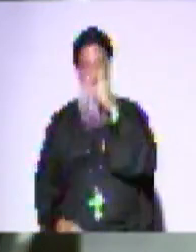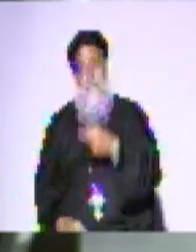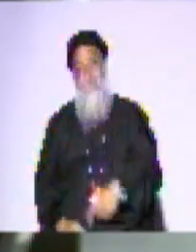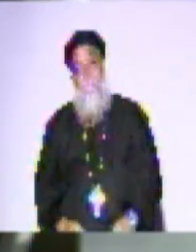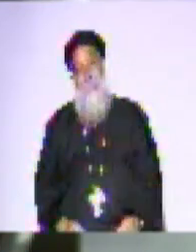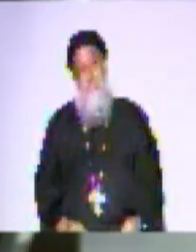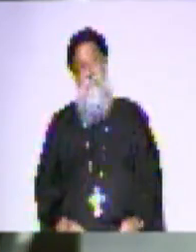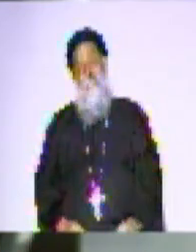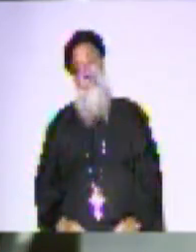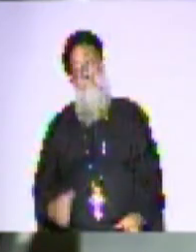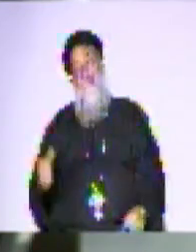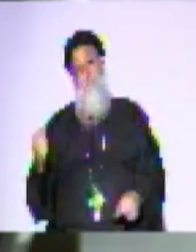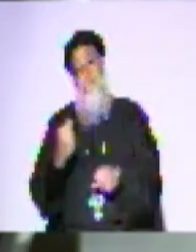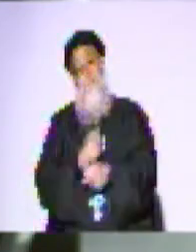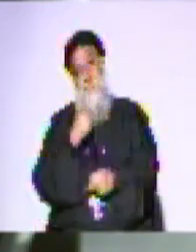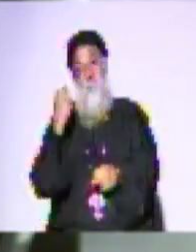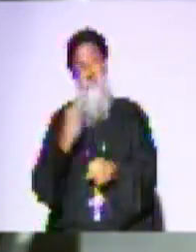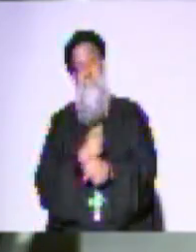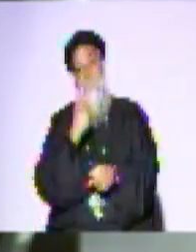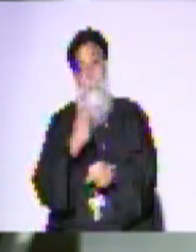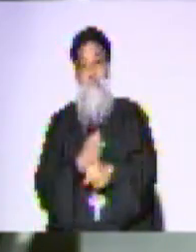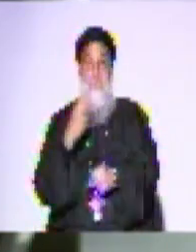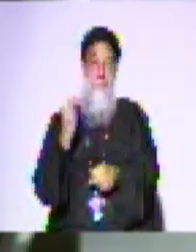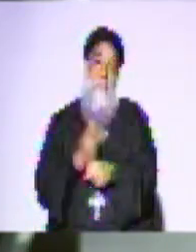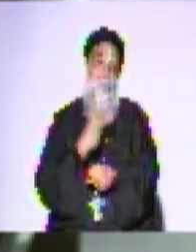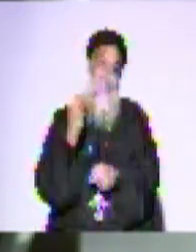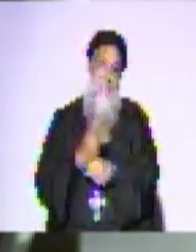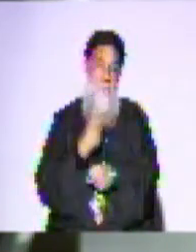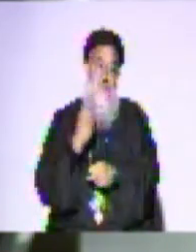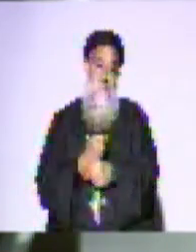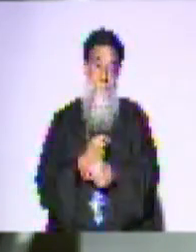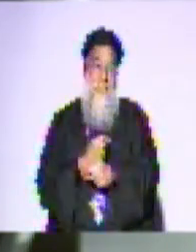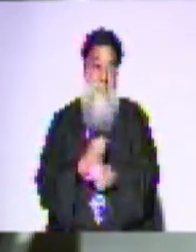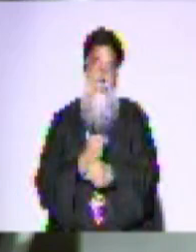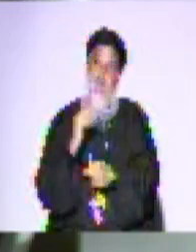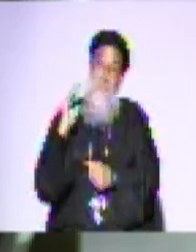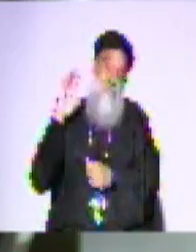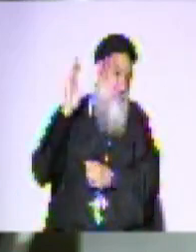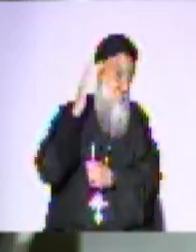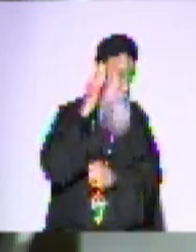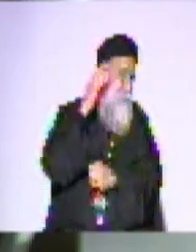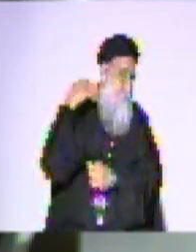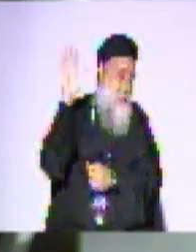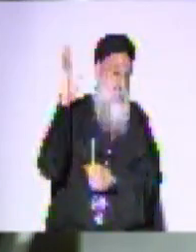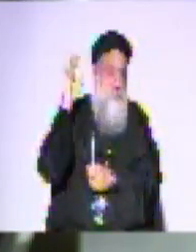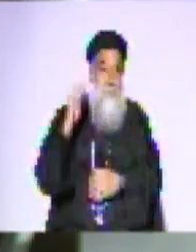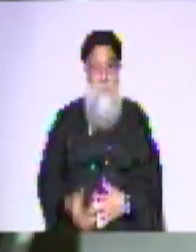لما يبقى مشغول بخطية وبيحبها بيدي ظهره لربنا على طول.